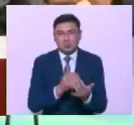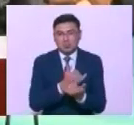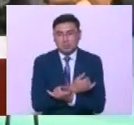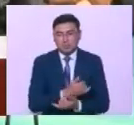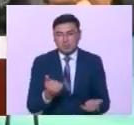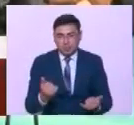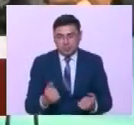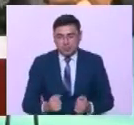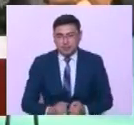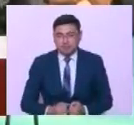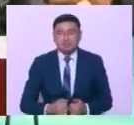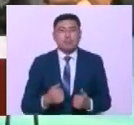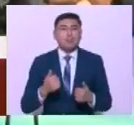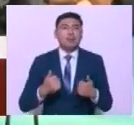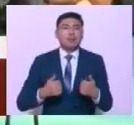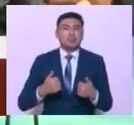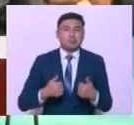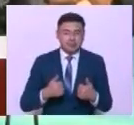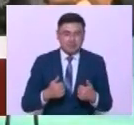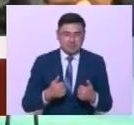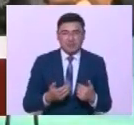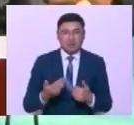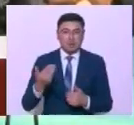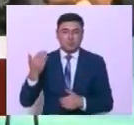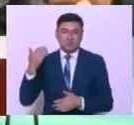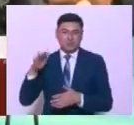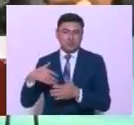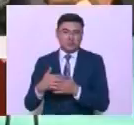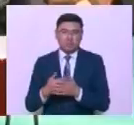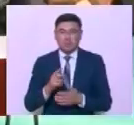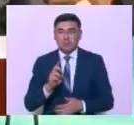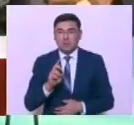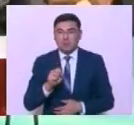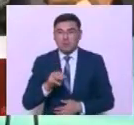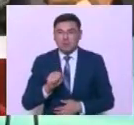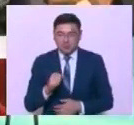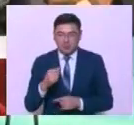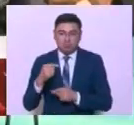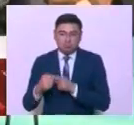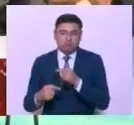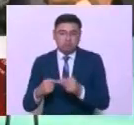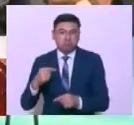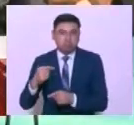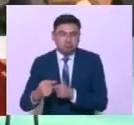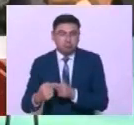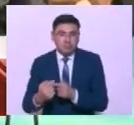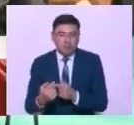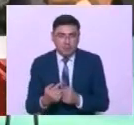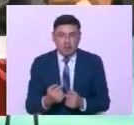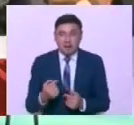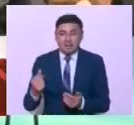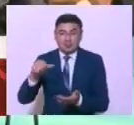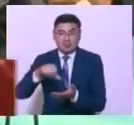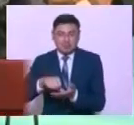призы конкурс проводится с целью Возрождения традиции благословений которые идут из поколения в поколение Приветствую участников конкурса до